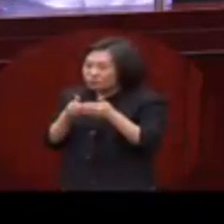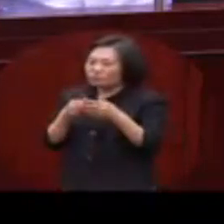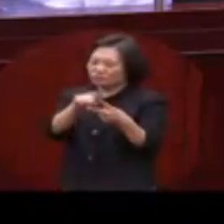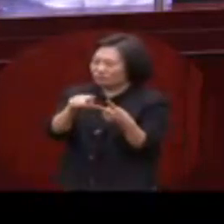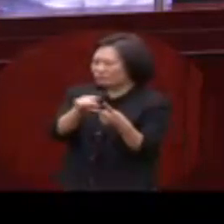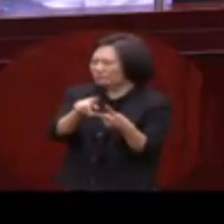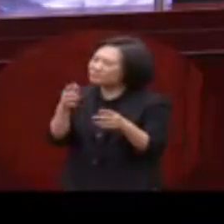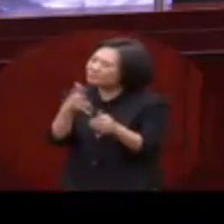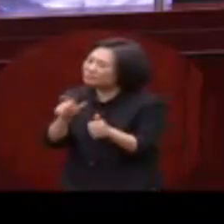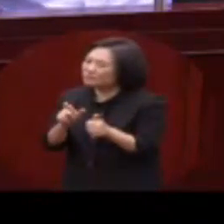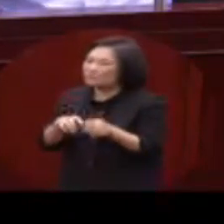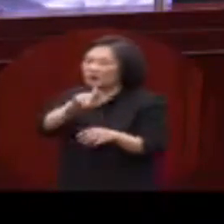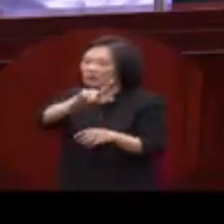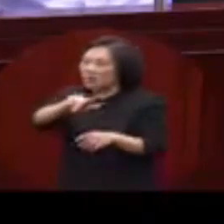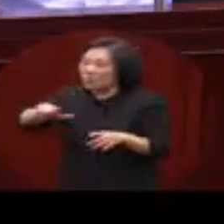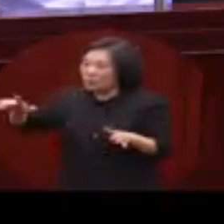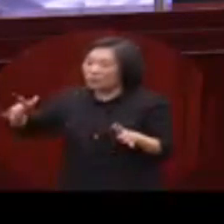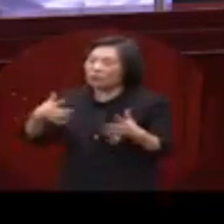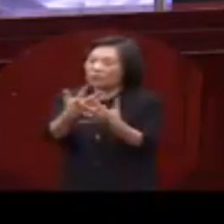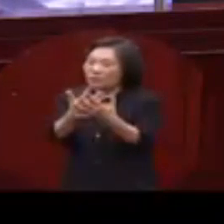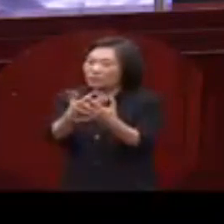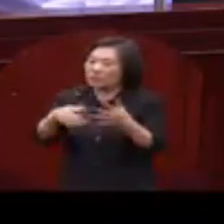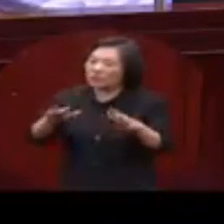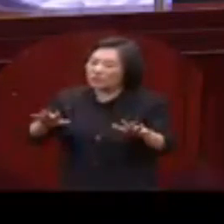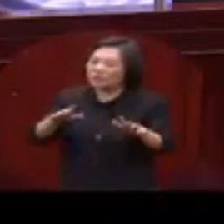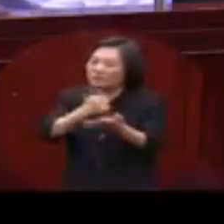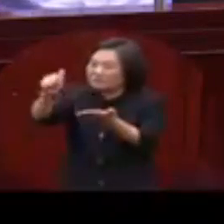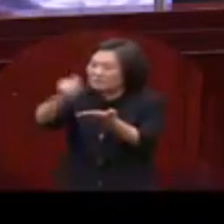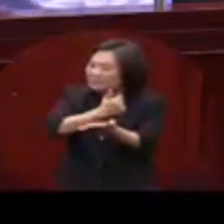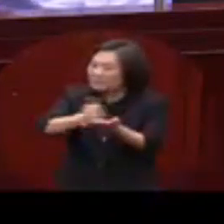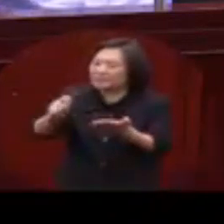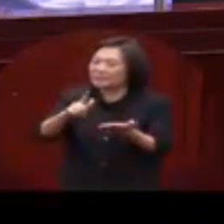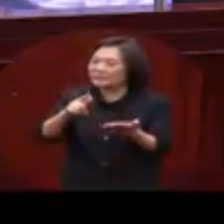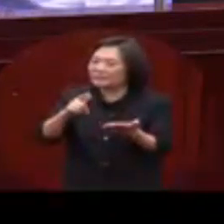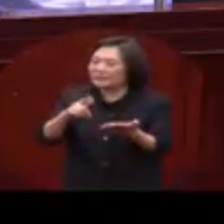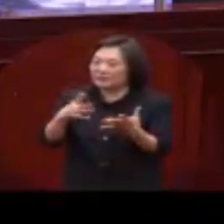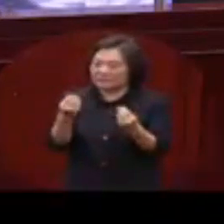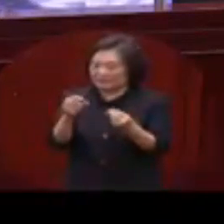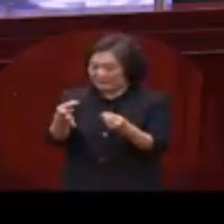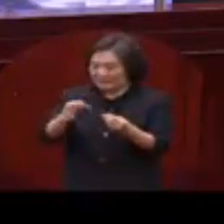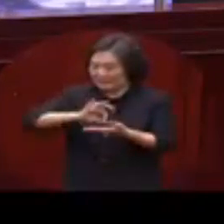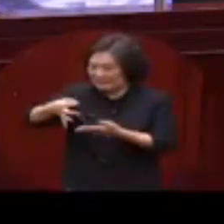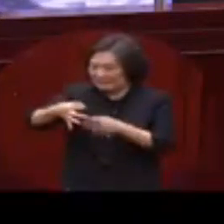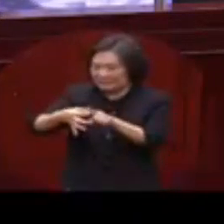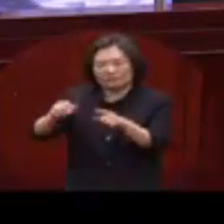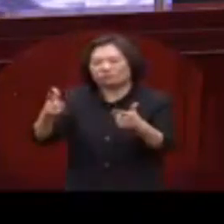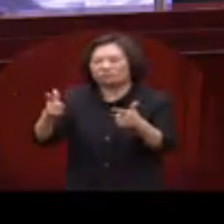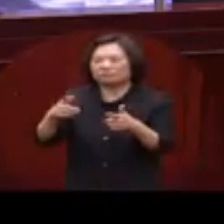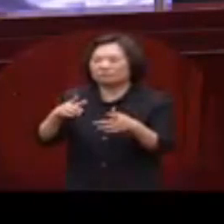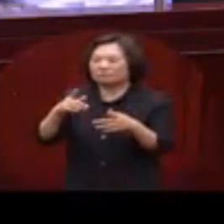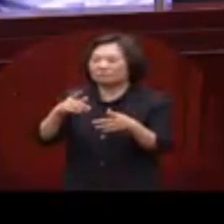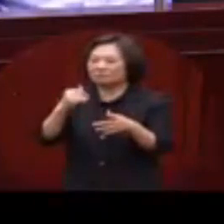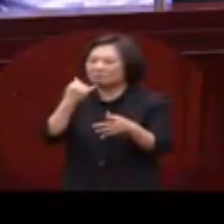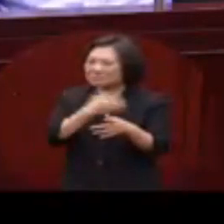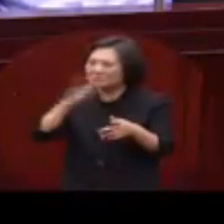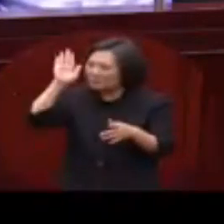流、无线金交易、AI 这几个下去，你知道啊，在未来5年内，整个台北市的经济环